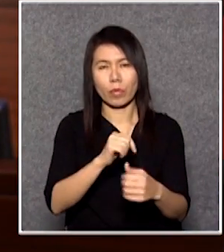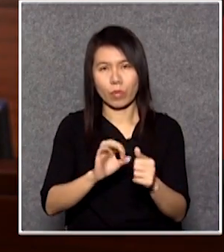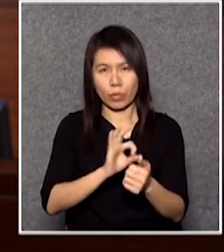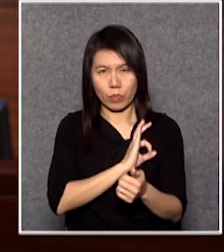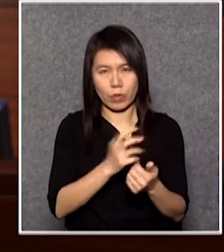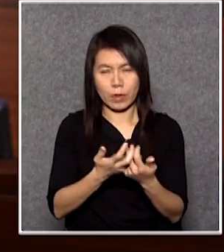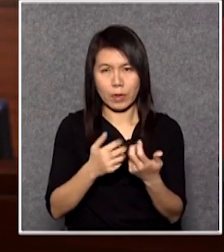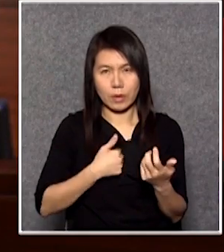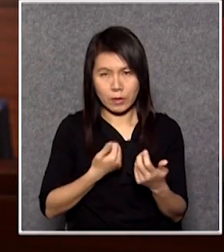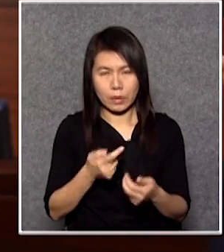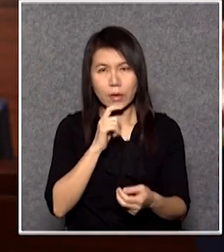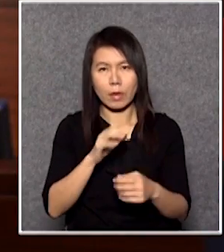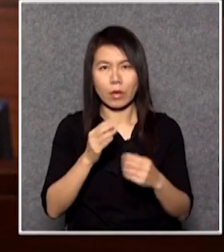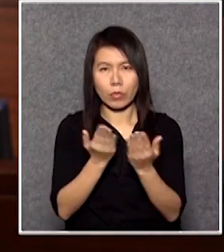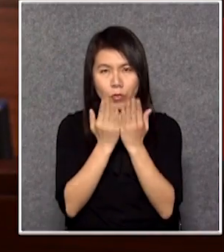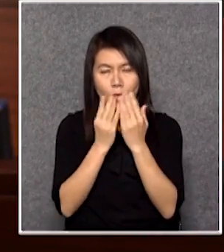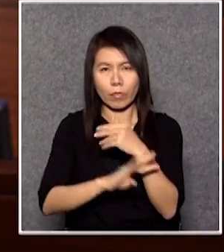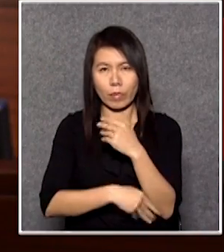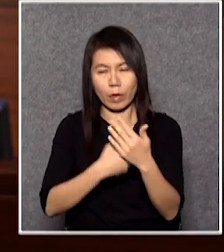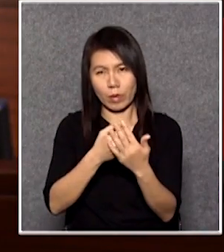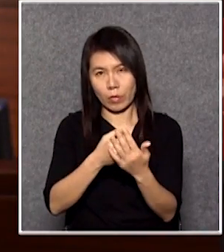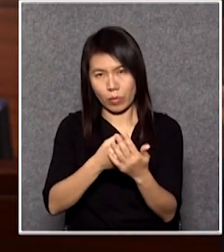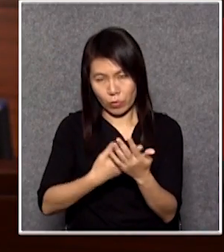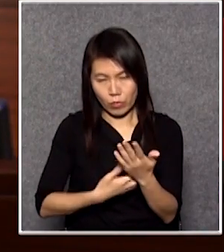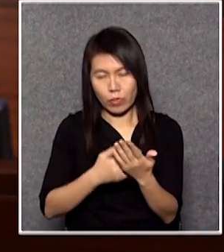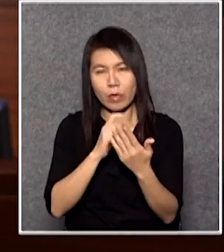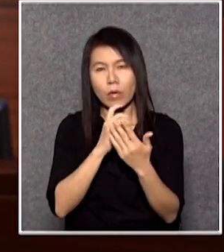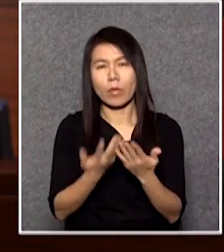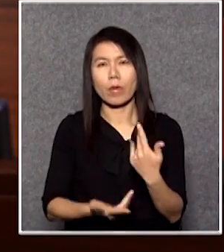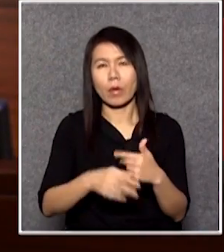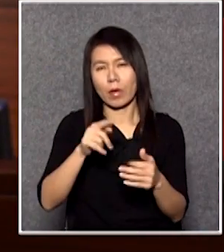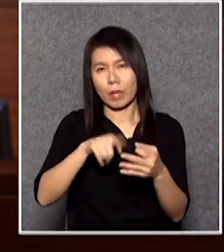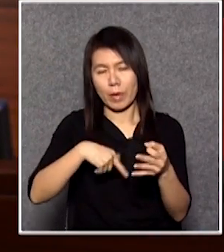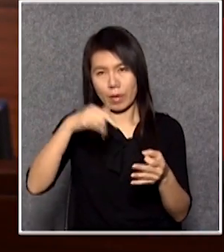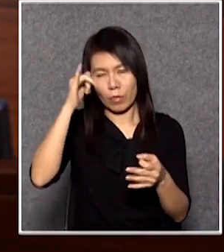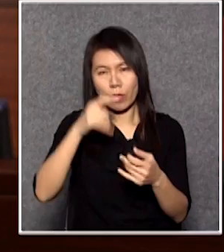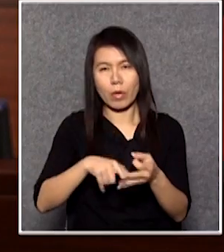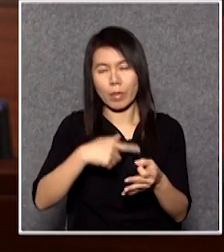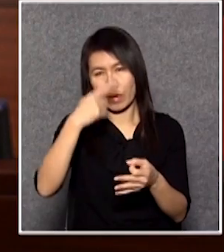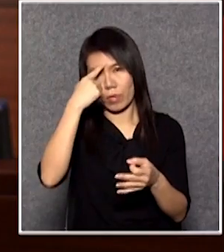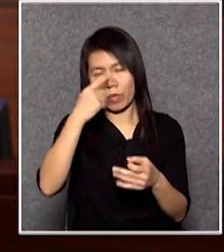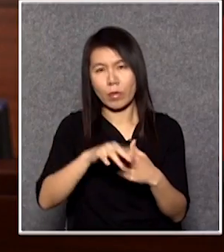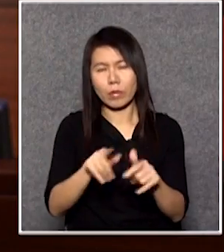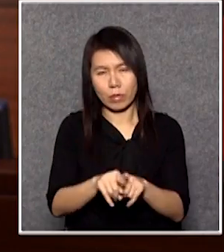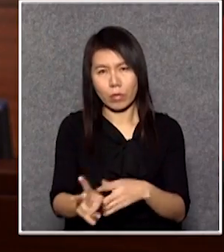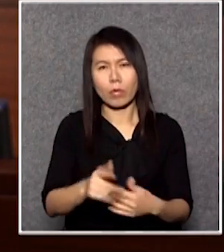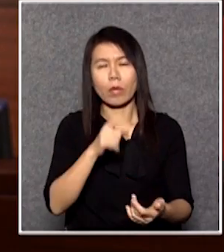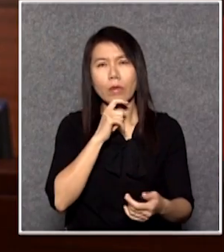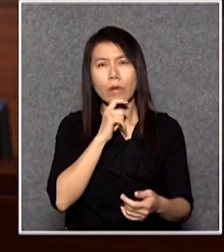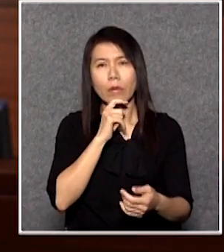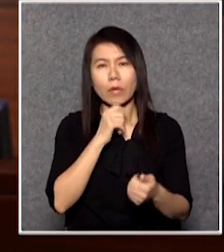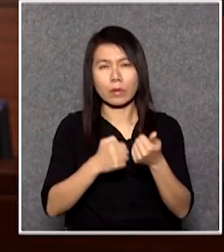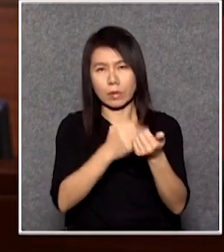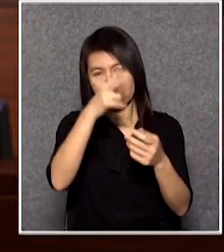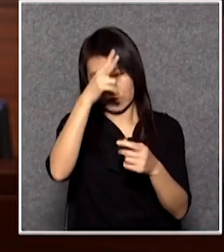少個法律讀法律嘅，譬如好似郭榮亨梁繼章佢哋都讀法律會計。但我哋建制派亦都有李